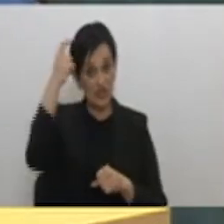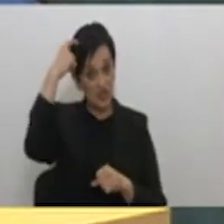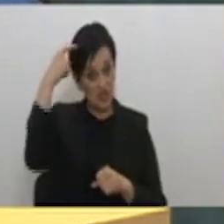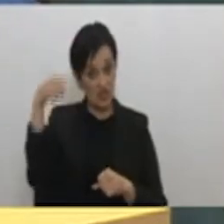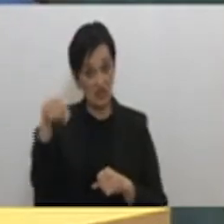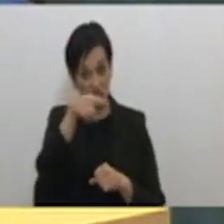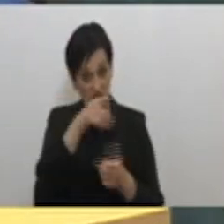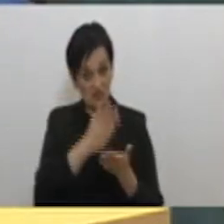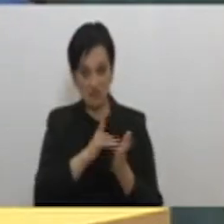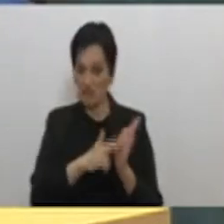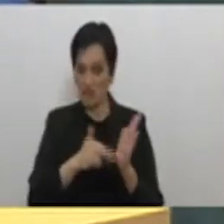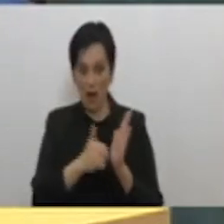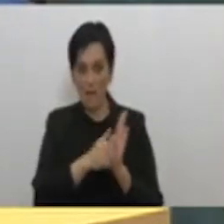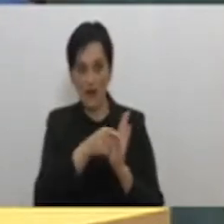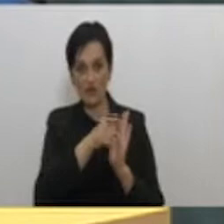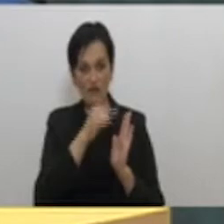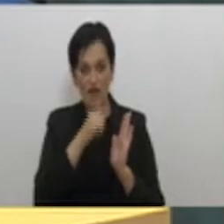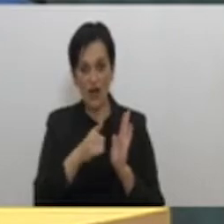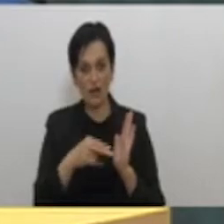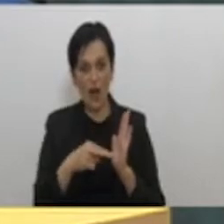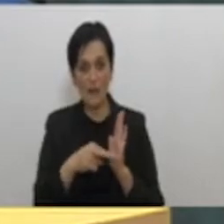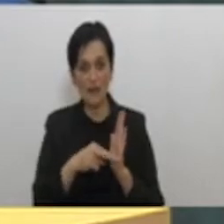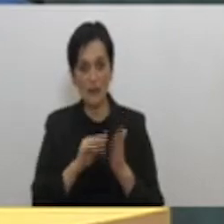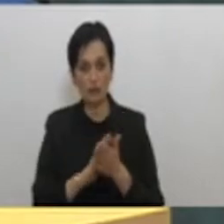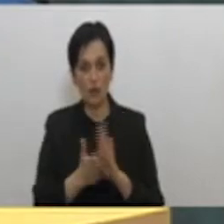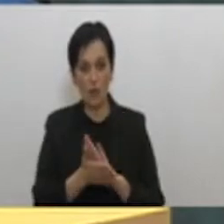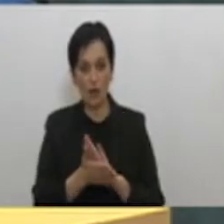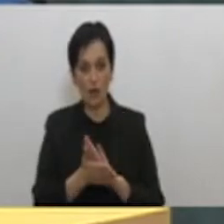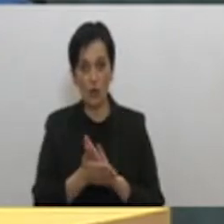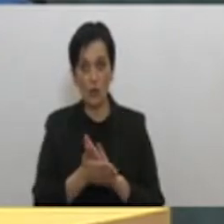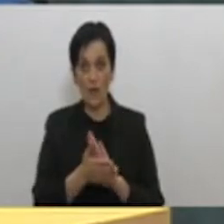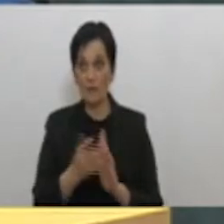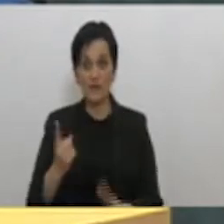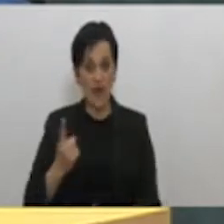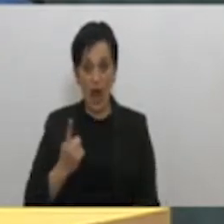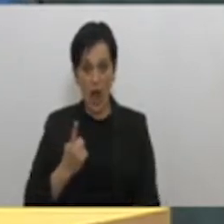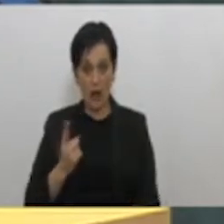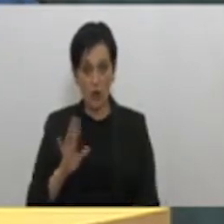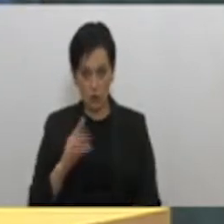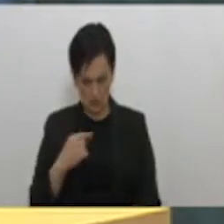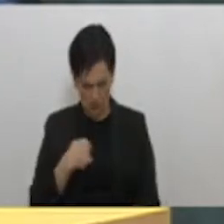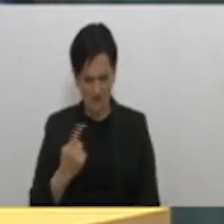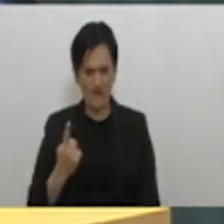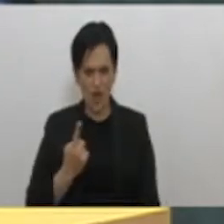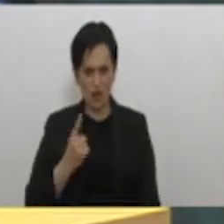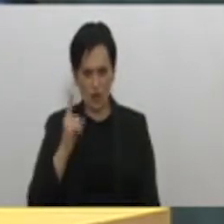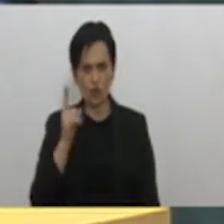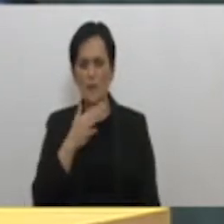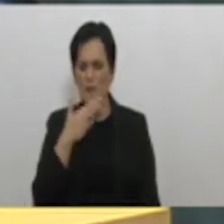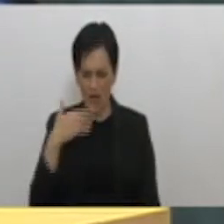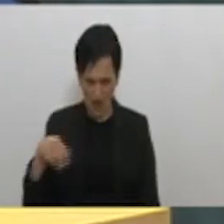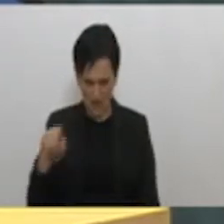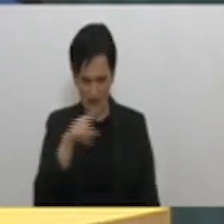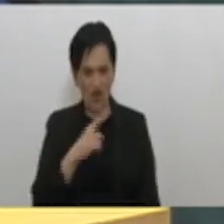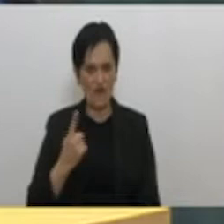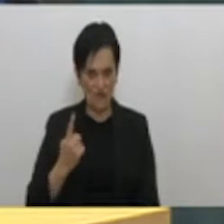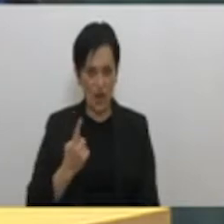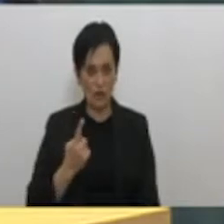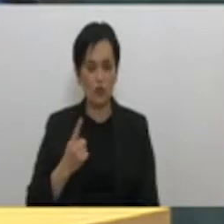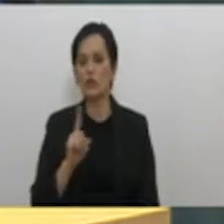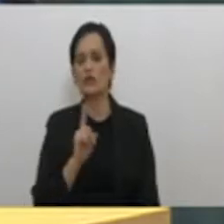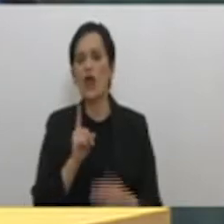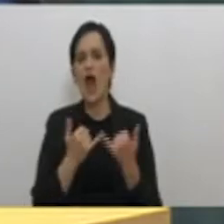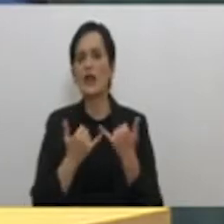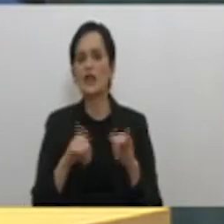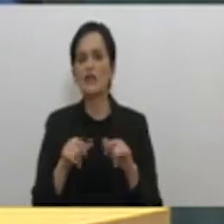ma patiet, mare, e tobo, era paser, gomare obas. Are el o debodit, amas, mevel o debodit, deuri, hoi la el o debodit. Reagi cu